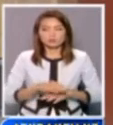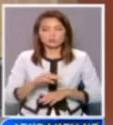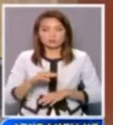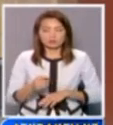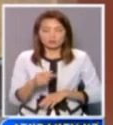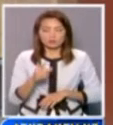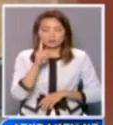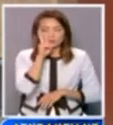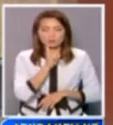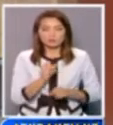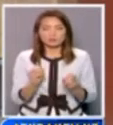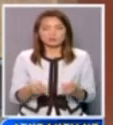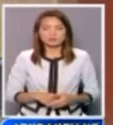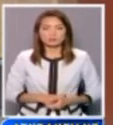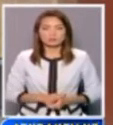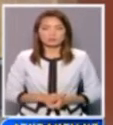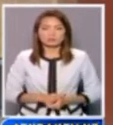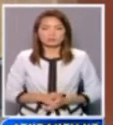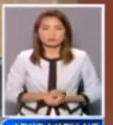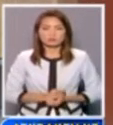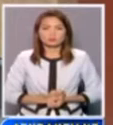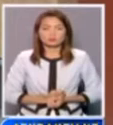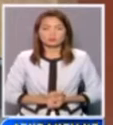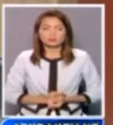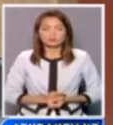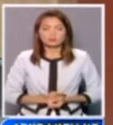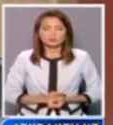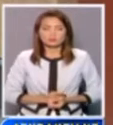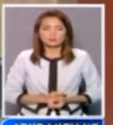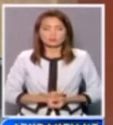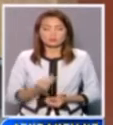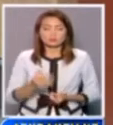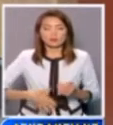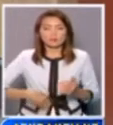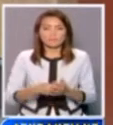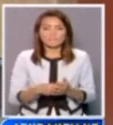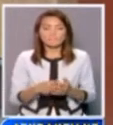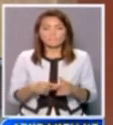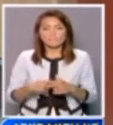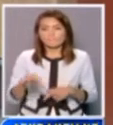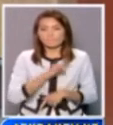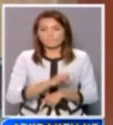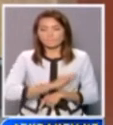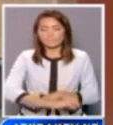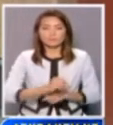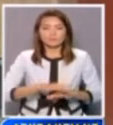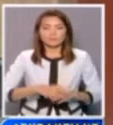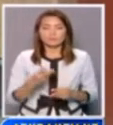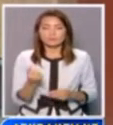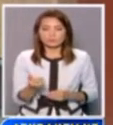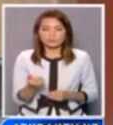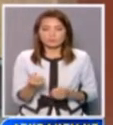бюджеттің тиімді болу тек қана бөлінген және игерілген қаражатқа байланысты